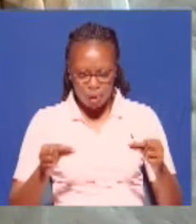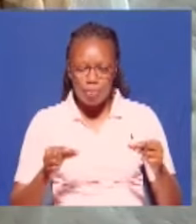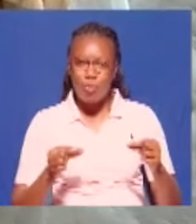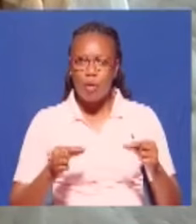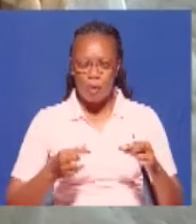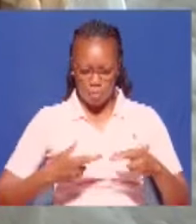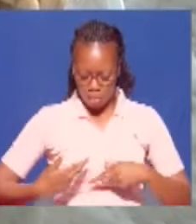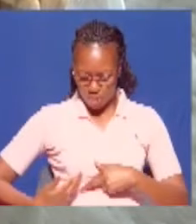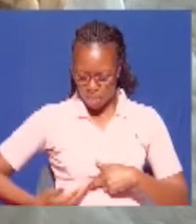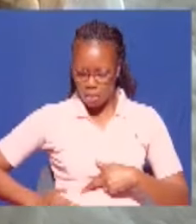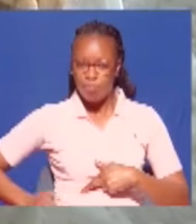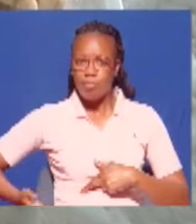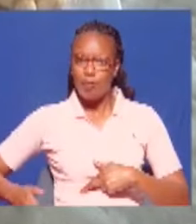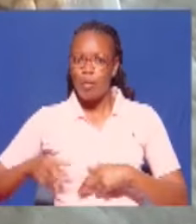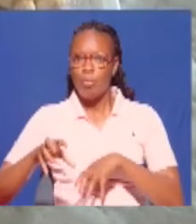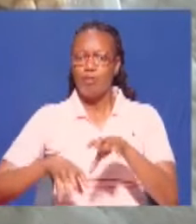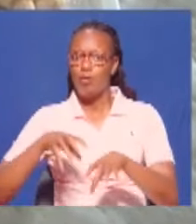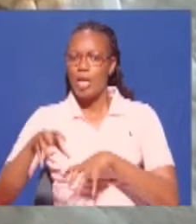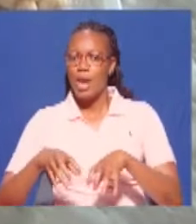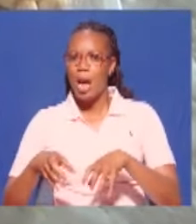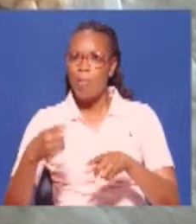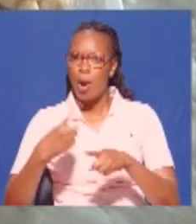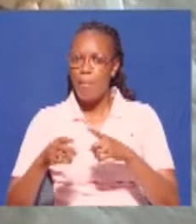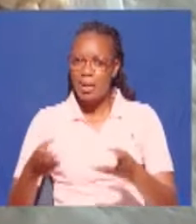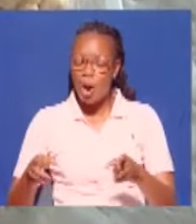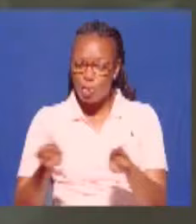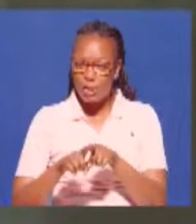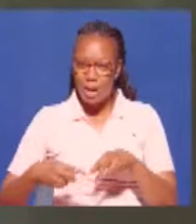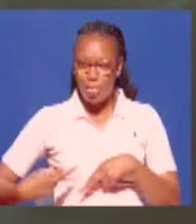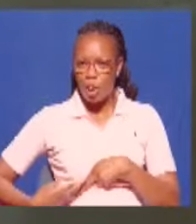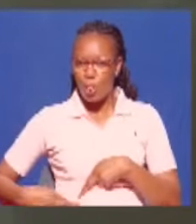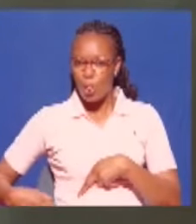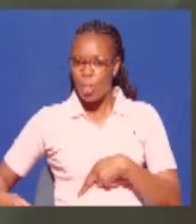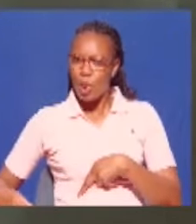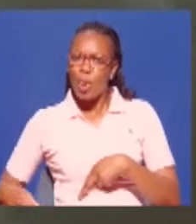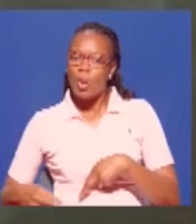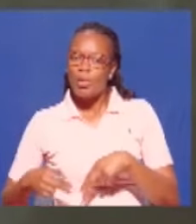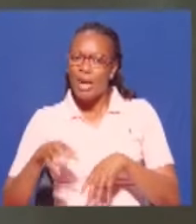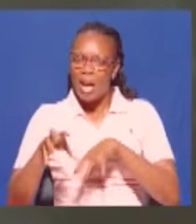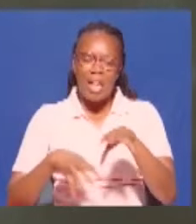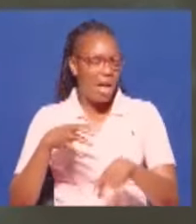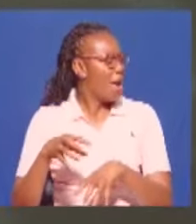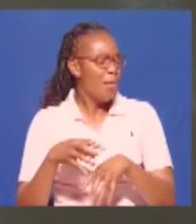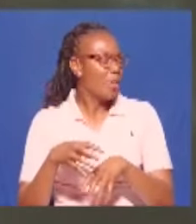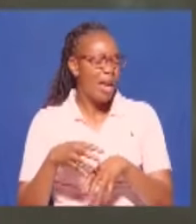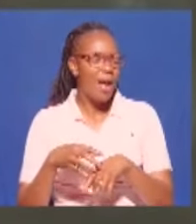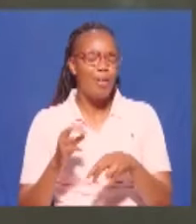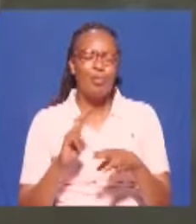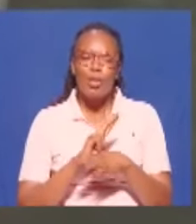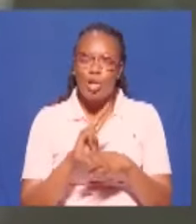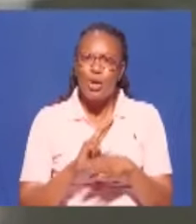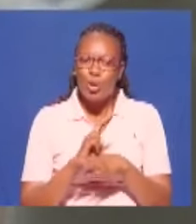wa wanyama. Lakini hivi sasa mfuko huo hutengenezwa kutoka kwa collagen. Nikishamaliza kuchanganya kila